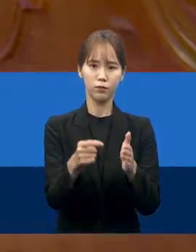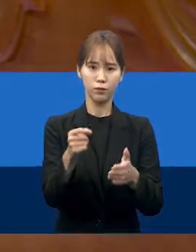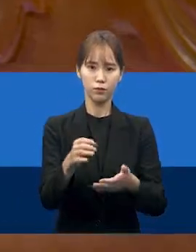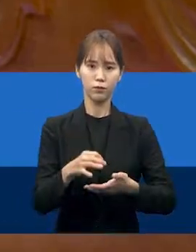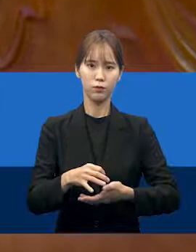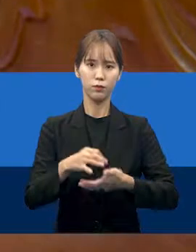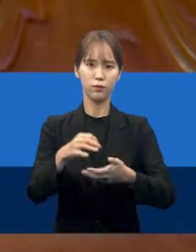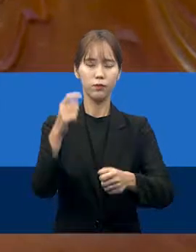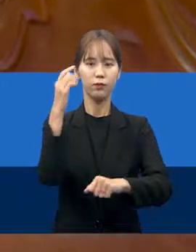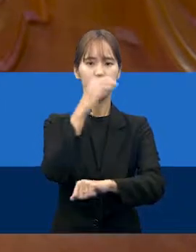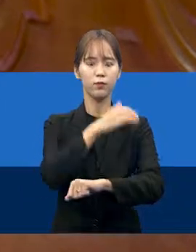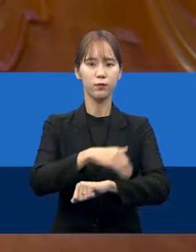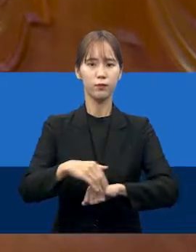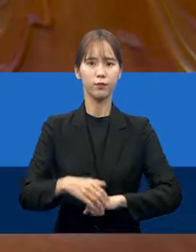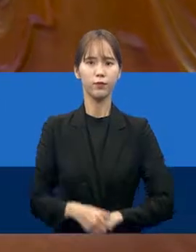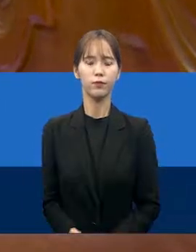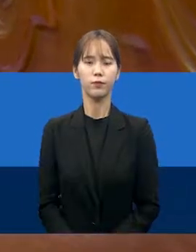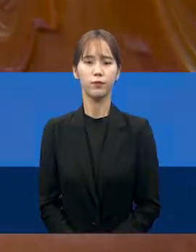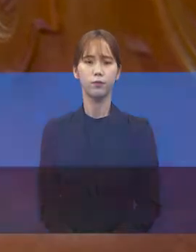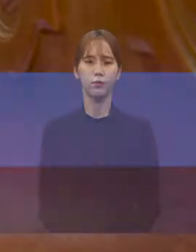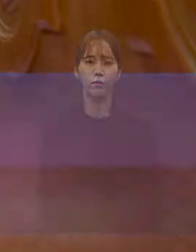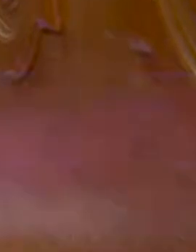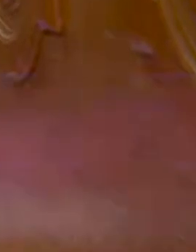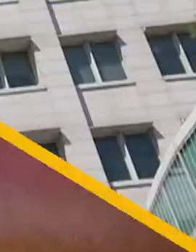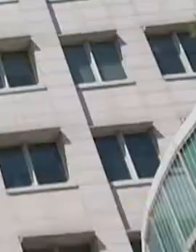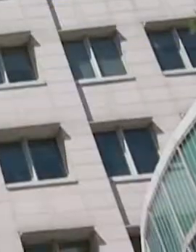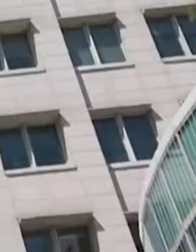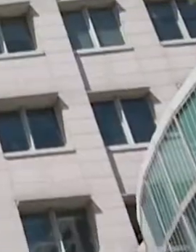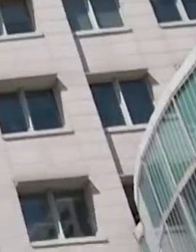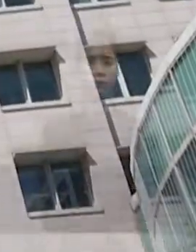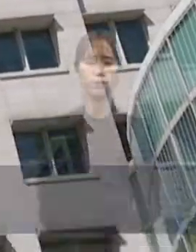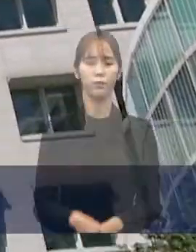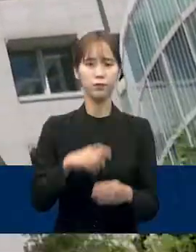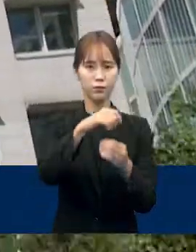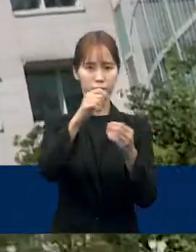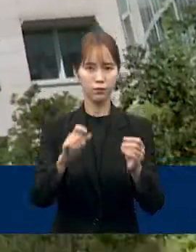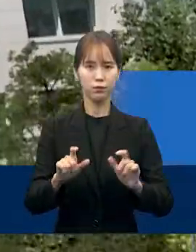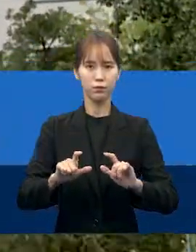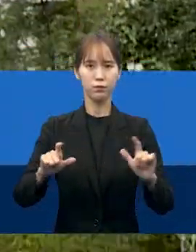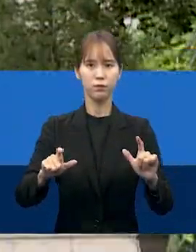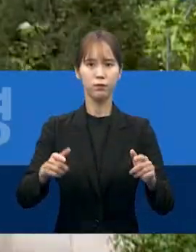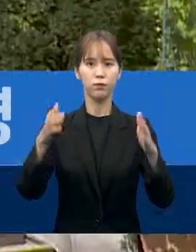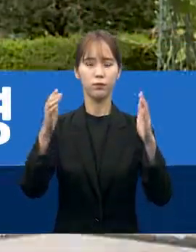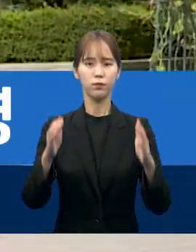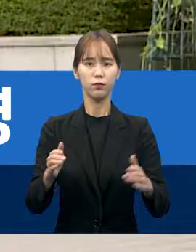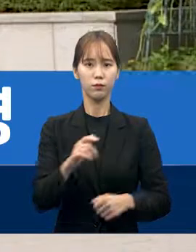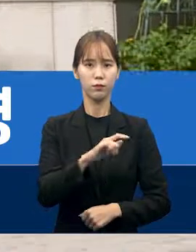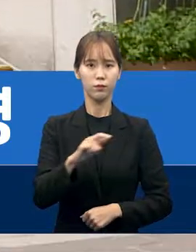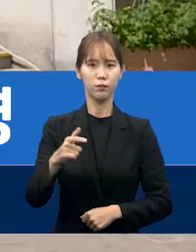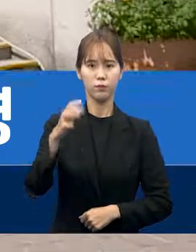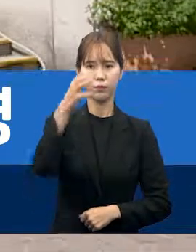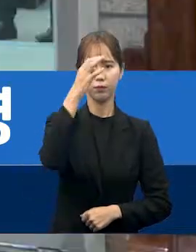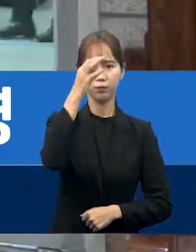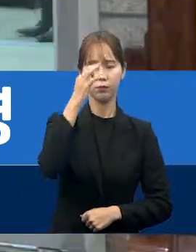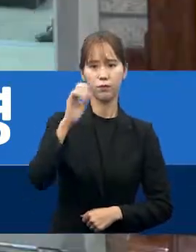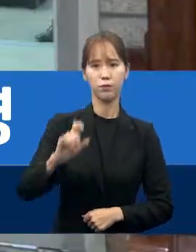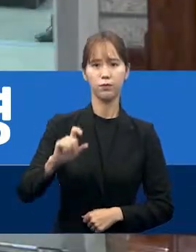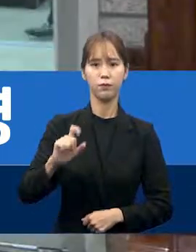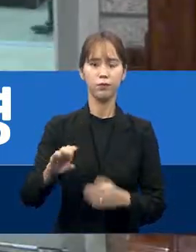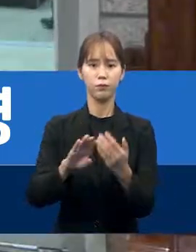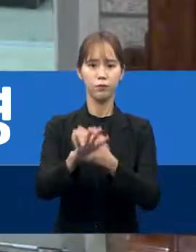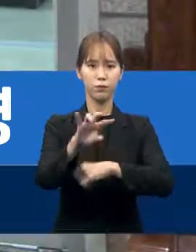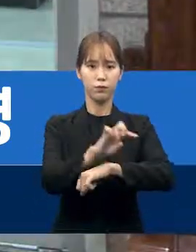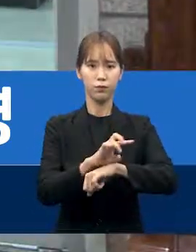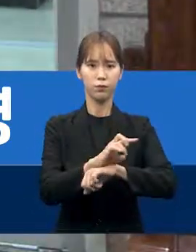전달해 보다 훈훈한 명절 보내기에 힘쓸 계획입니다. 군은 추석 연휴 기간 동안 당직 기능을 강화해